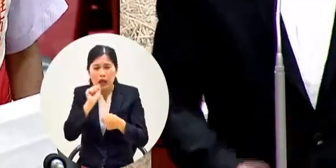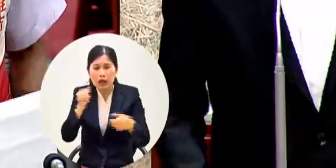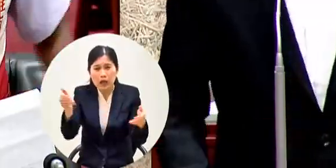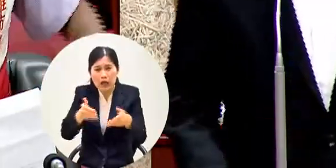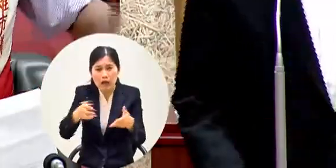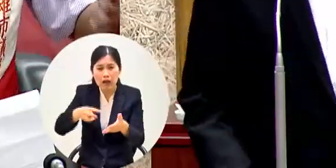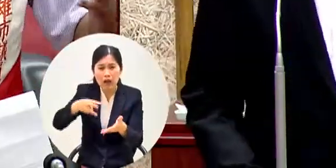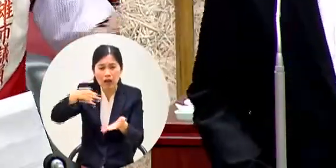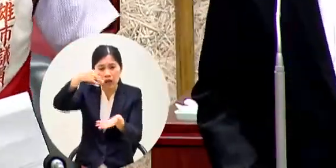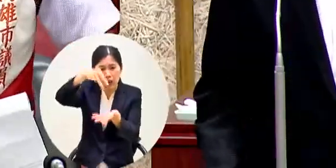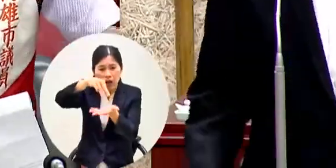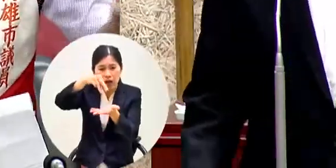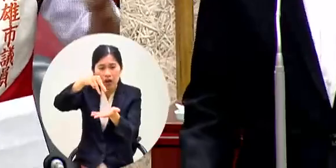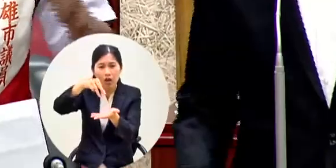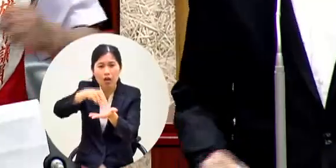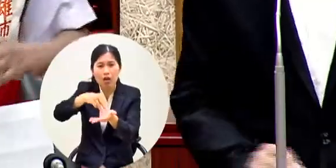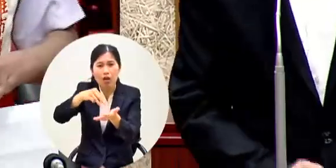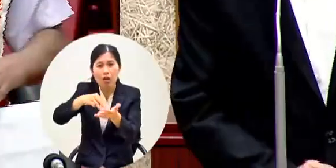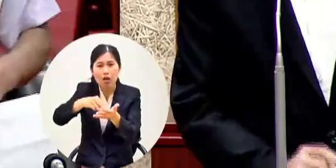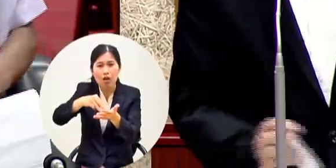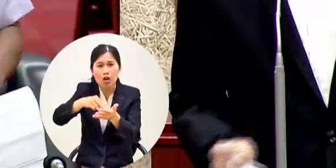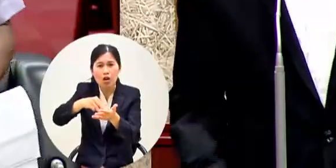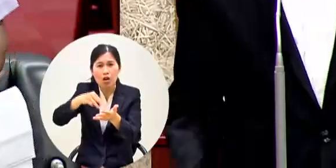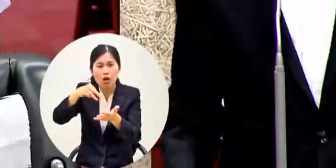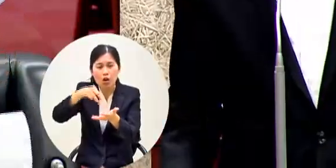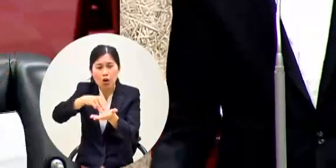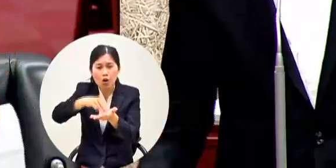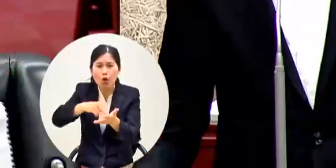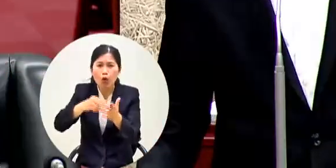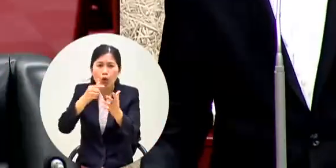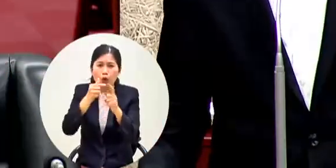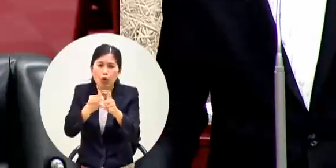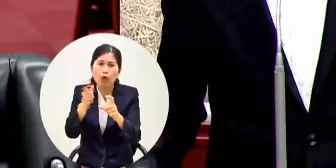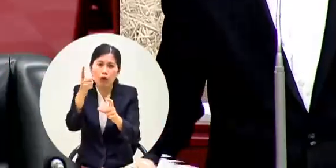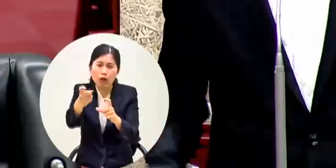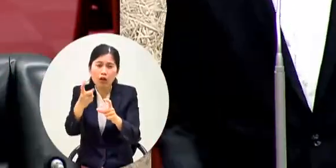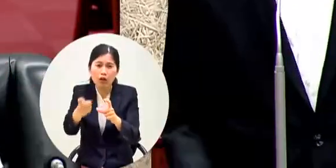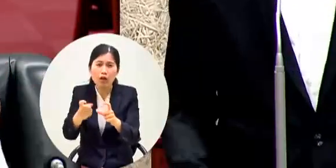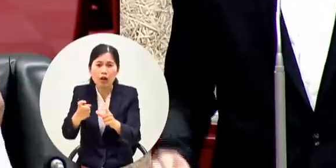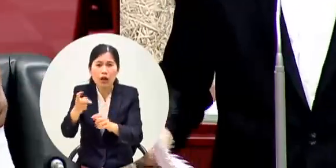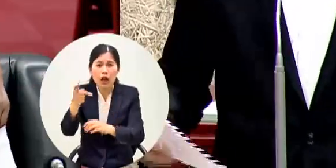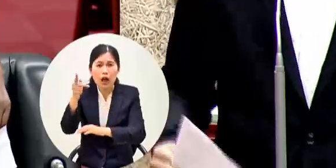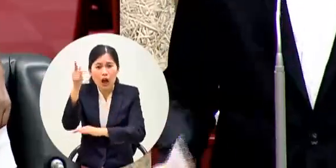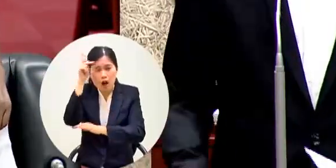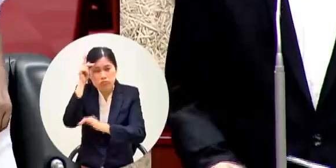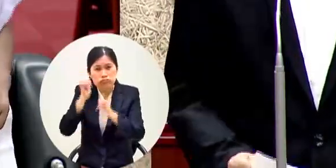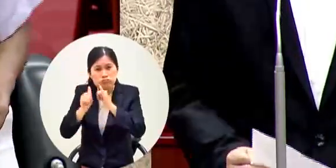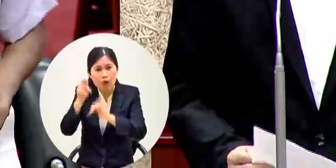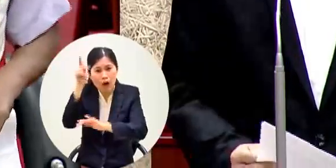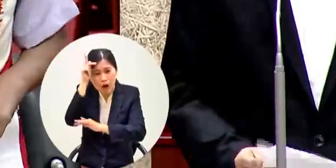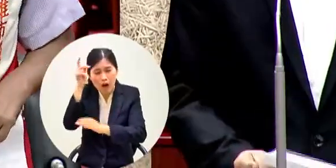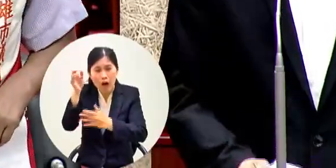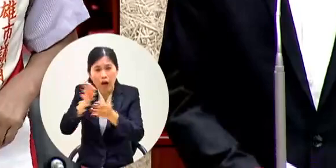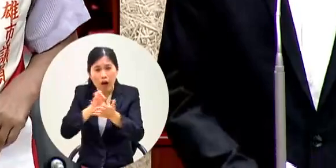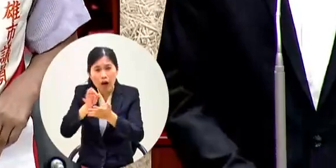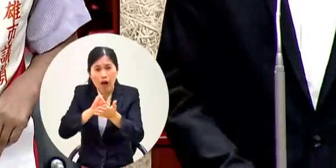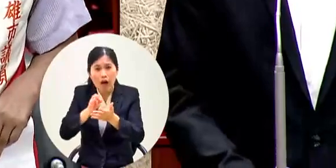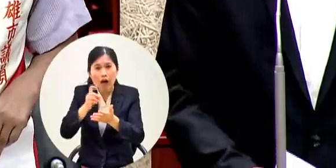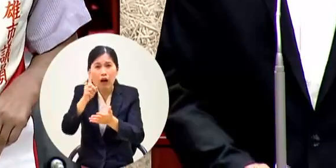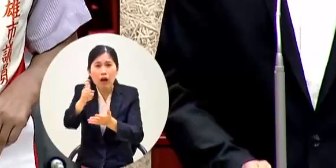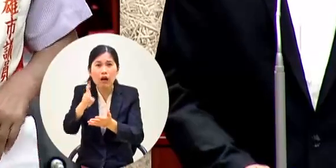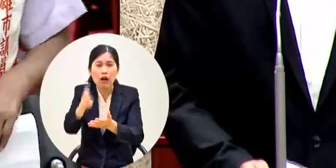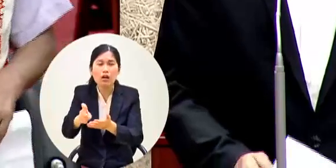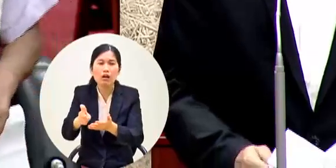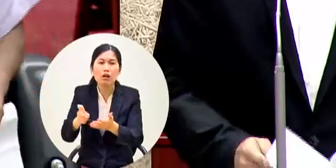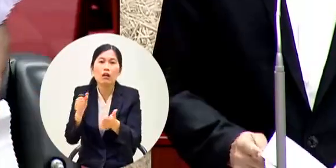局又不准我们在它的安全维护的环境下，又不